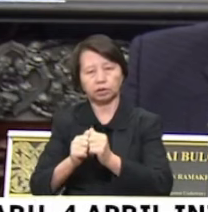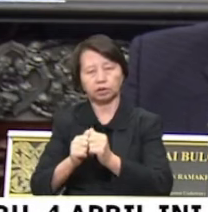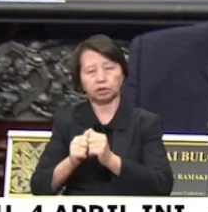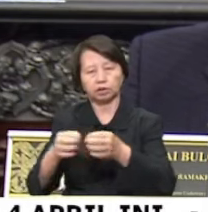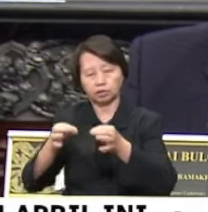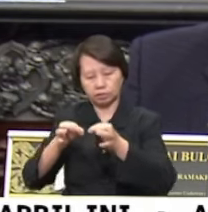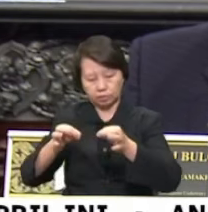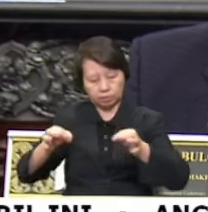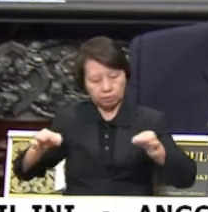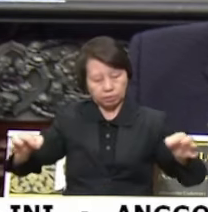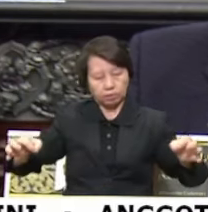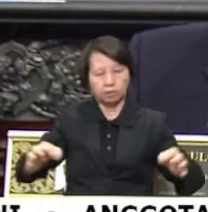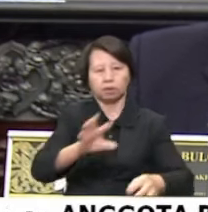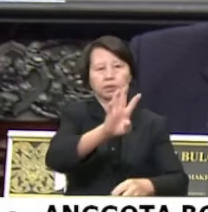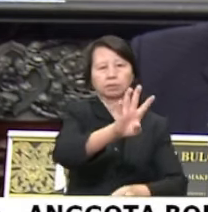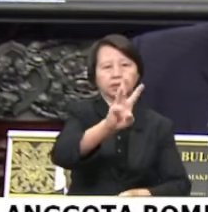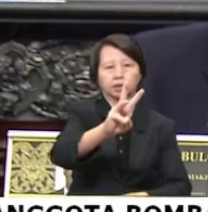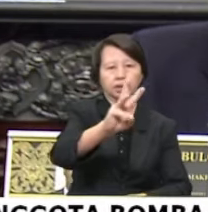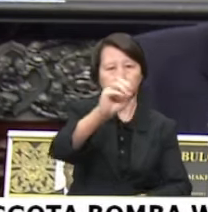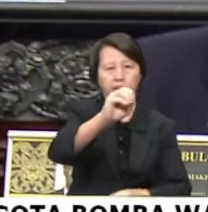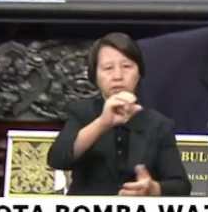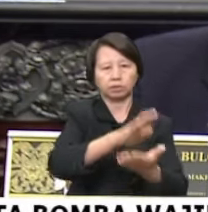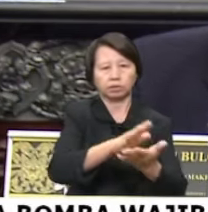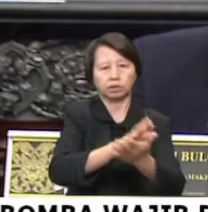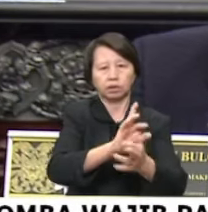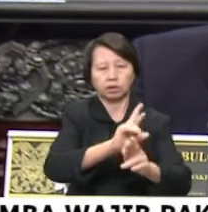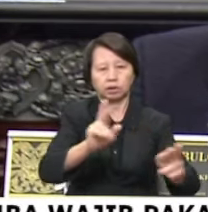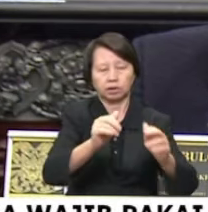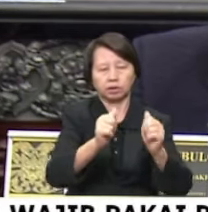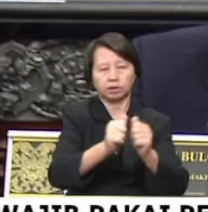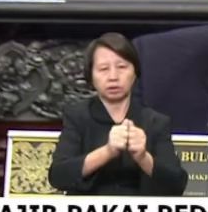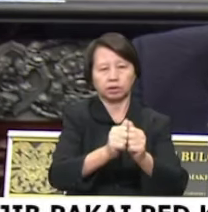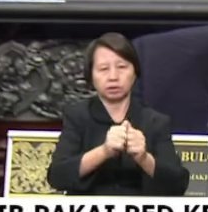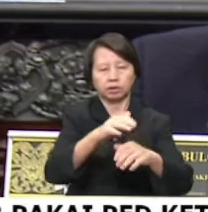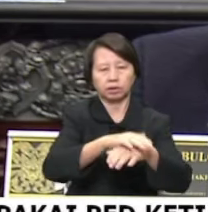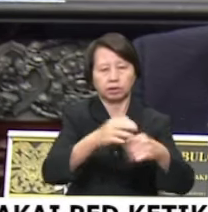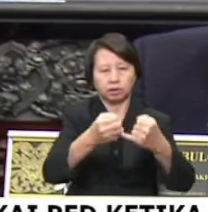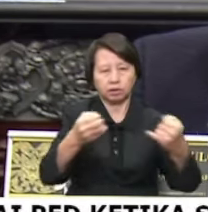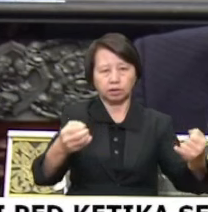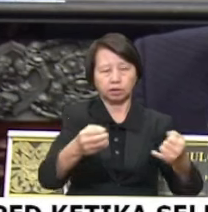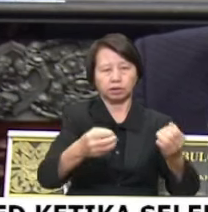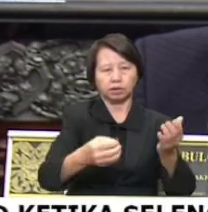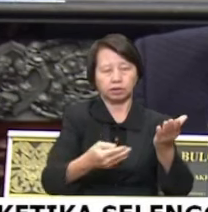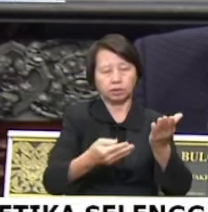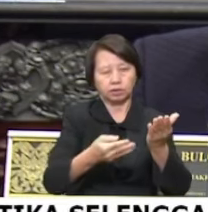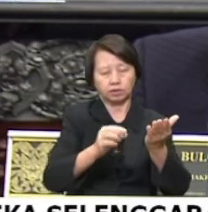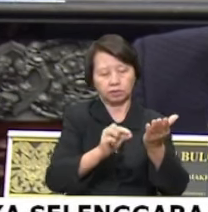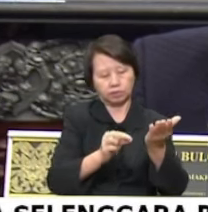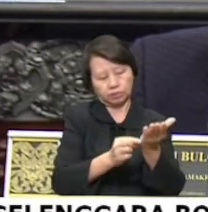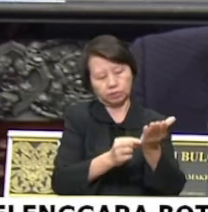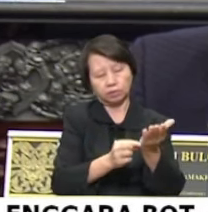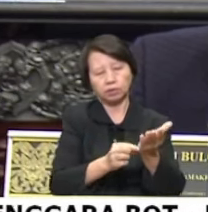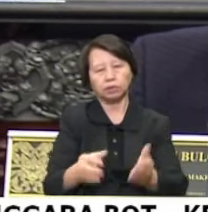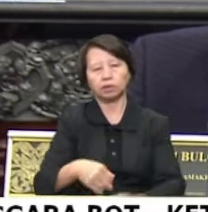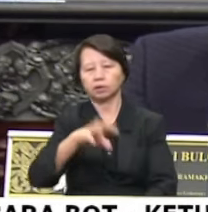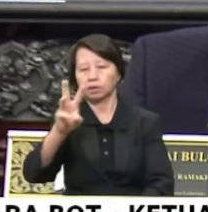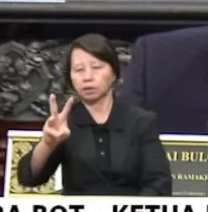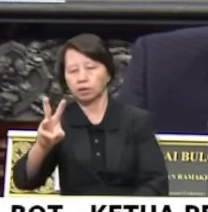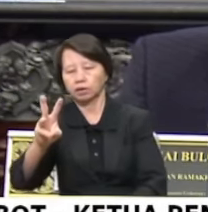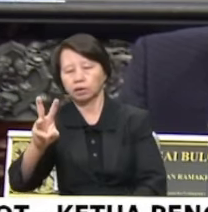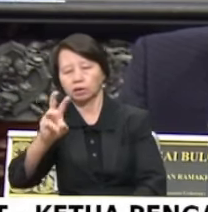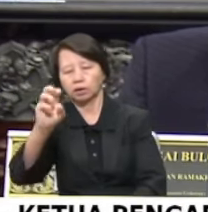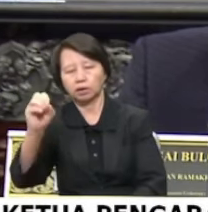dengan talian fiber optik, 46% sekolah disediakan dengan talian broadband dan 6%